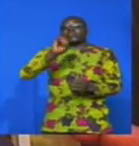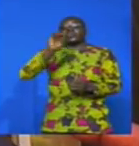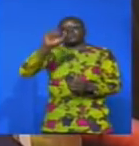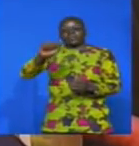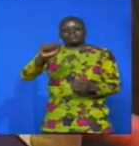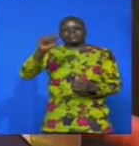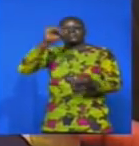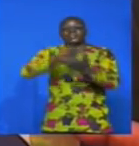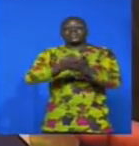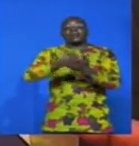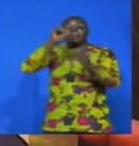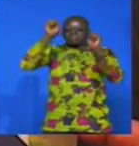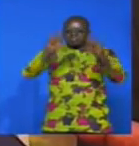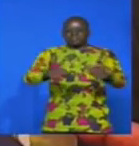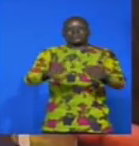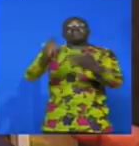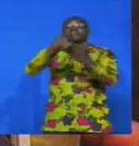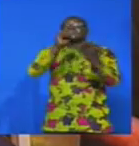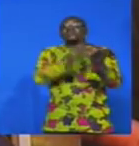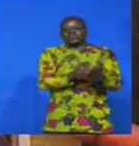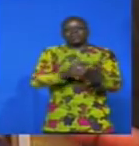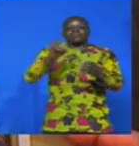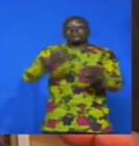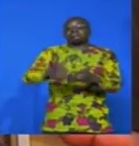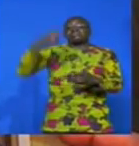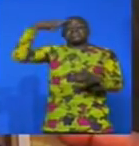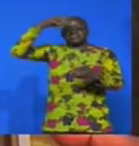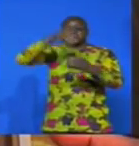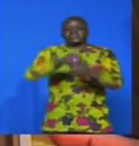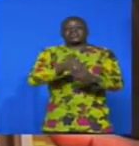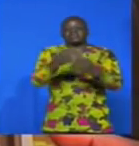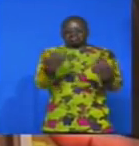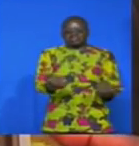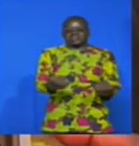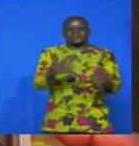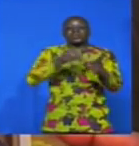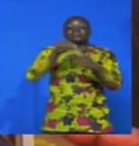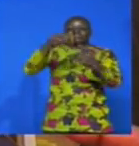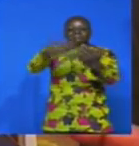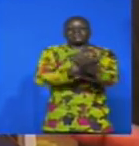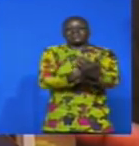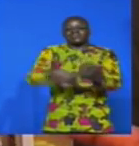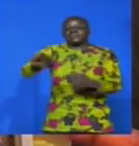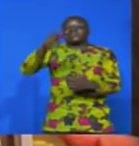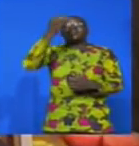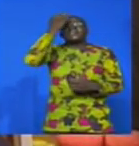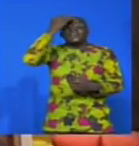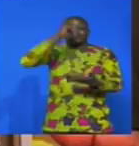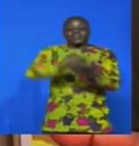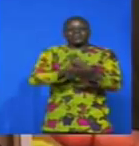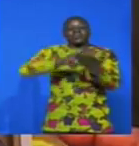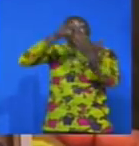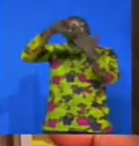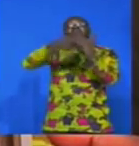pouvoir adapter notre droit, n'est-ce pas, aux évolutions récentes où il y a des innovations. Vous savez, aujourd'hui, il y a ce qu'on appelle les programmes de